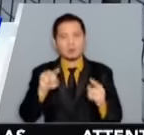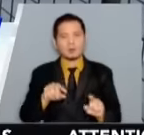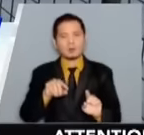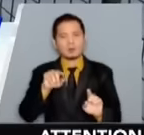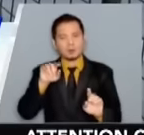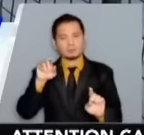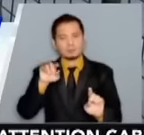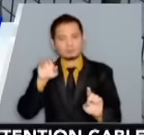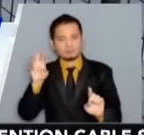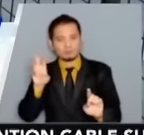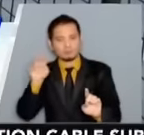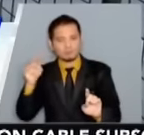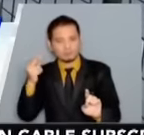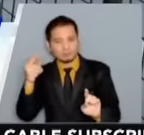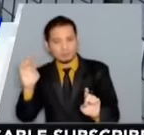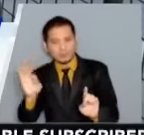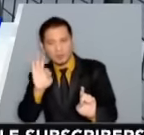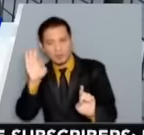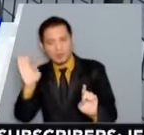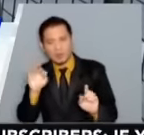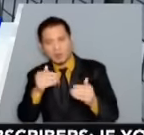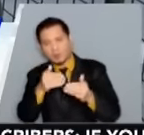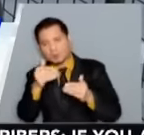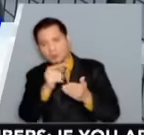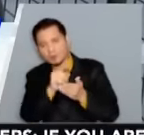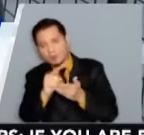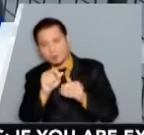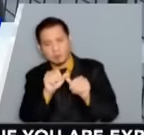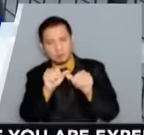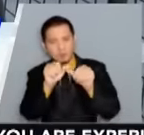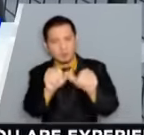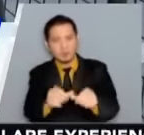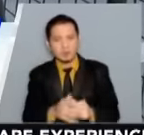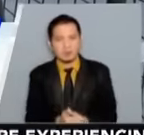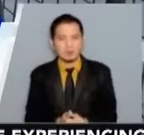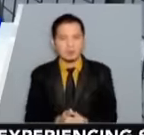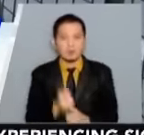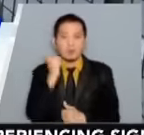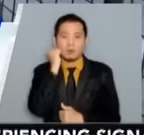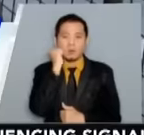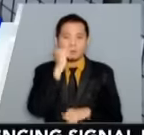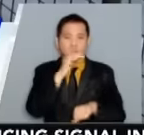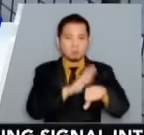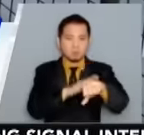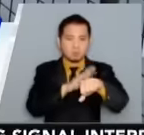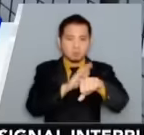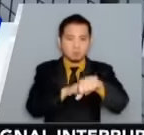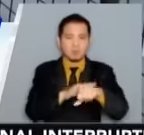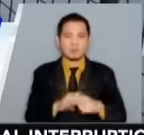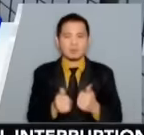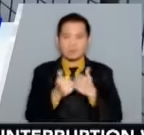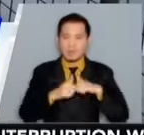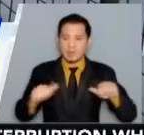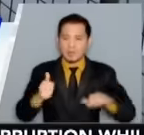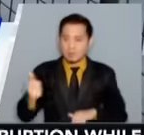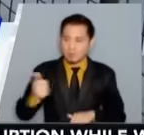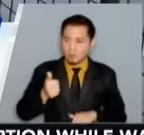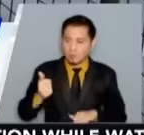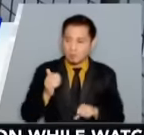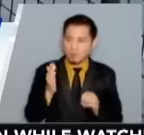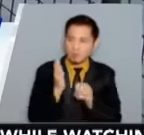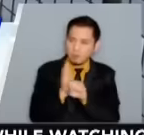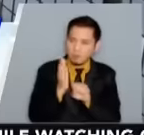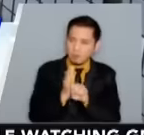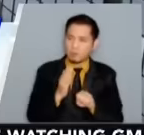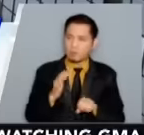yan. Ang lagi nating pinapaalala kahit sa ang mode ng transportasyon, sana po travel light lang